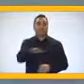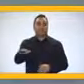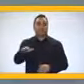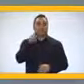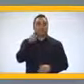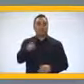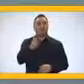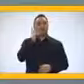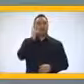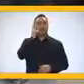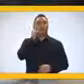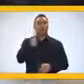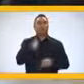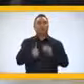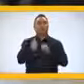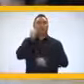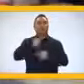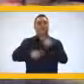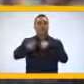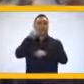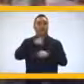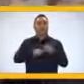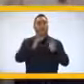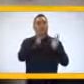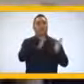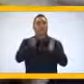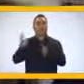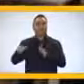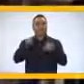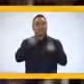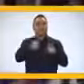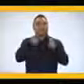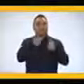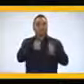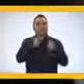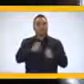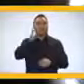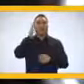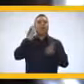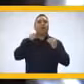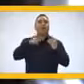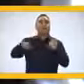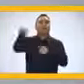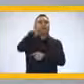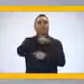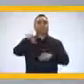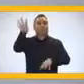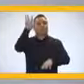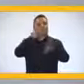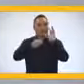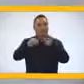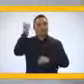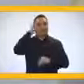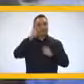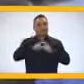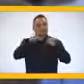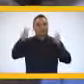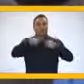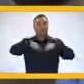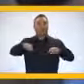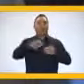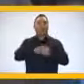Çocuklar, 3 gün süren geri dönüşüm atölyesinde iklim konusunda bilinçlendi, çevre dostu uygulamaları öğrendi.